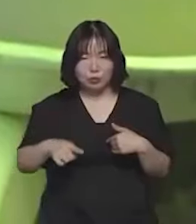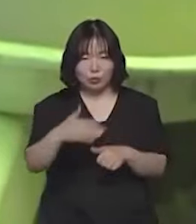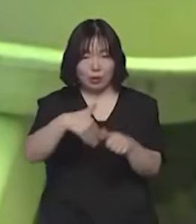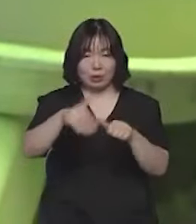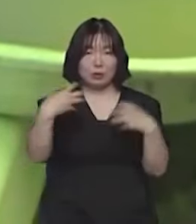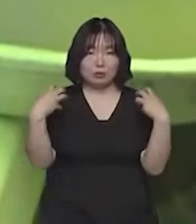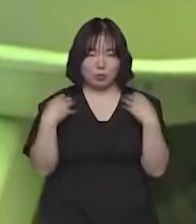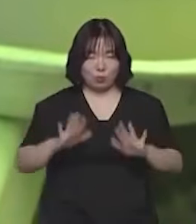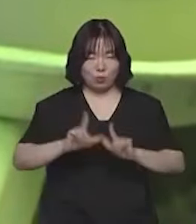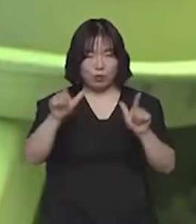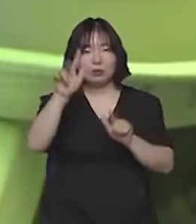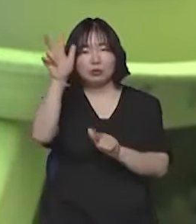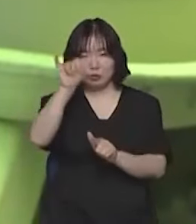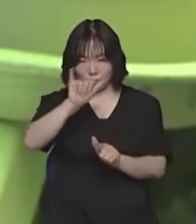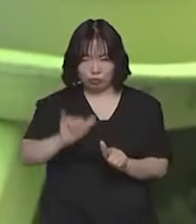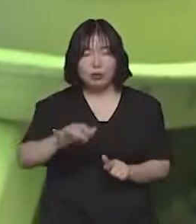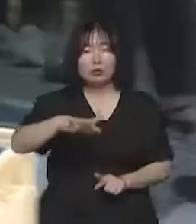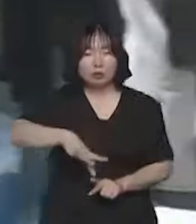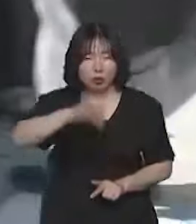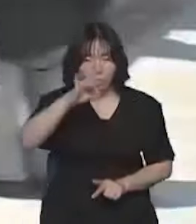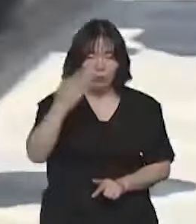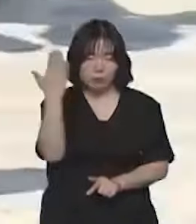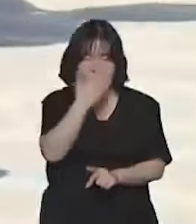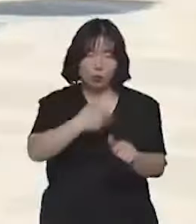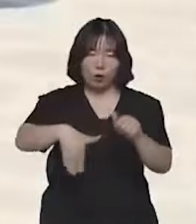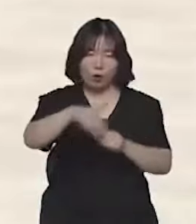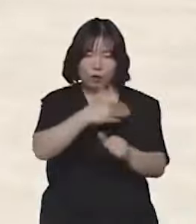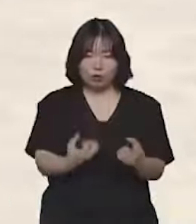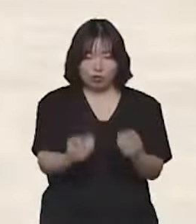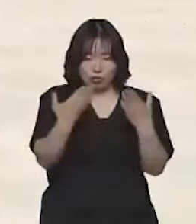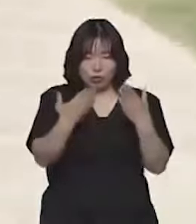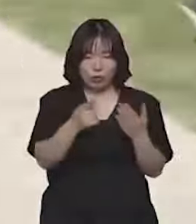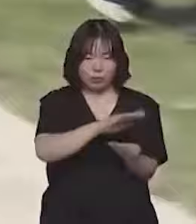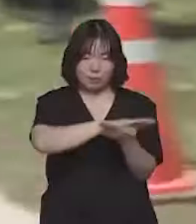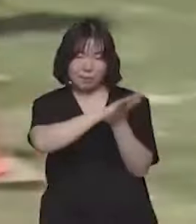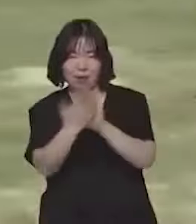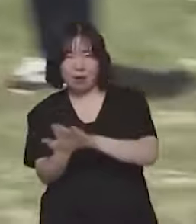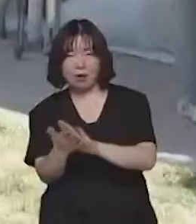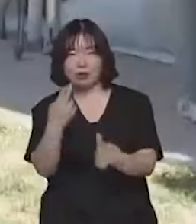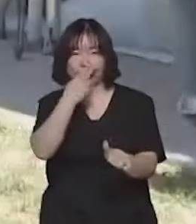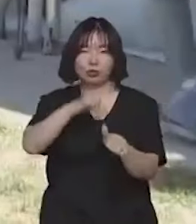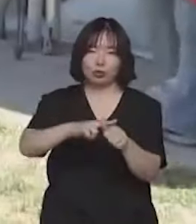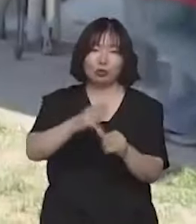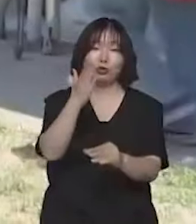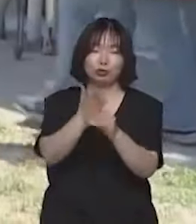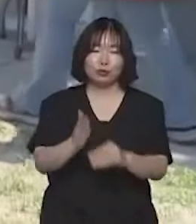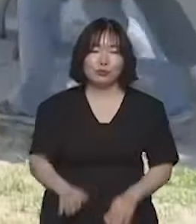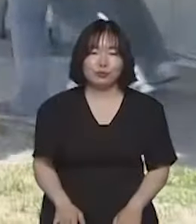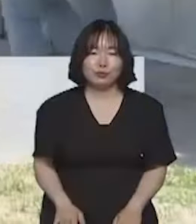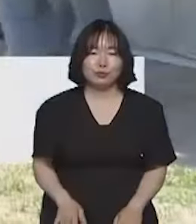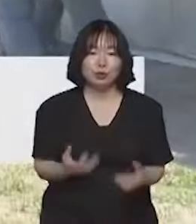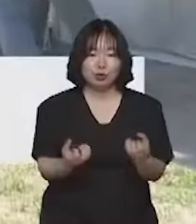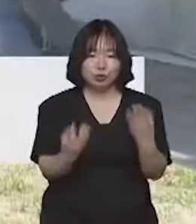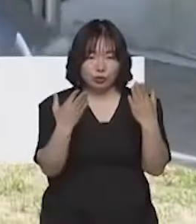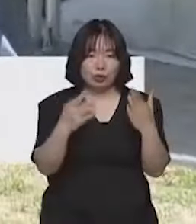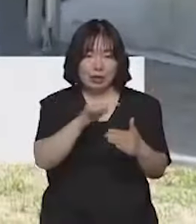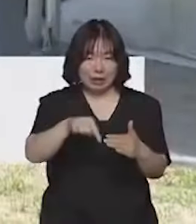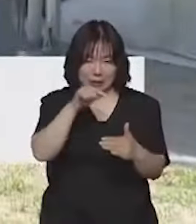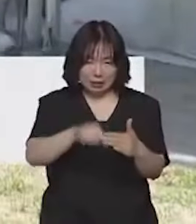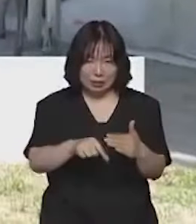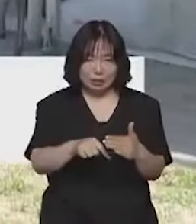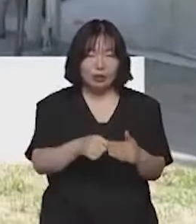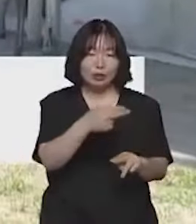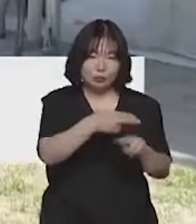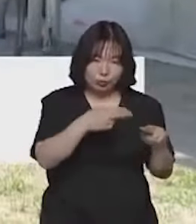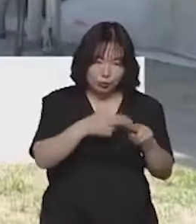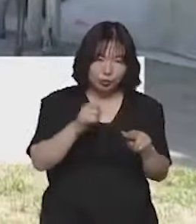올해 전국에서 처음으로 친환경 축제 전환을 시도하고 있습니다. 축제장 내에서는 푸드코트나